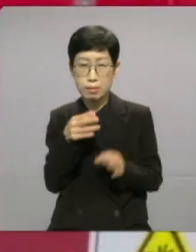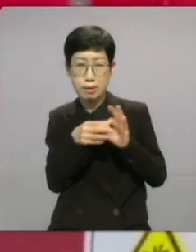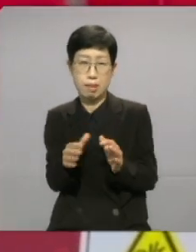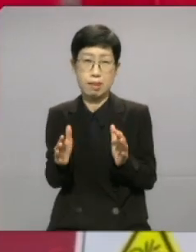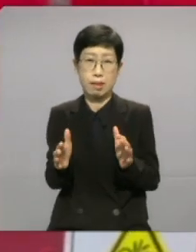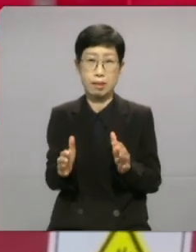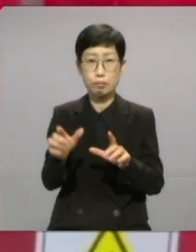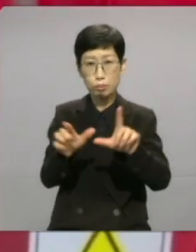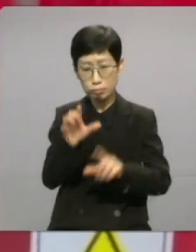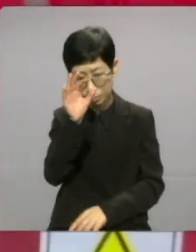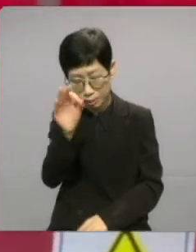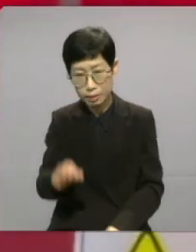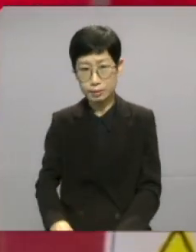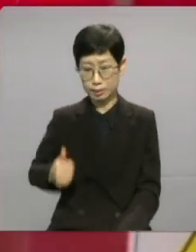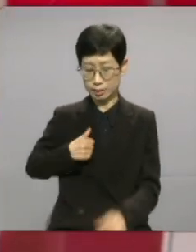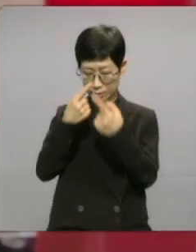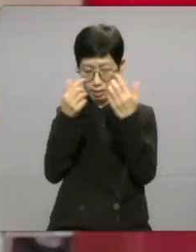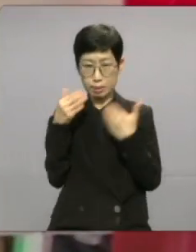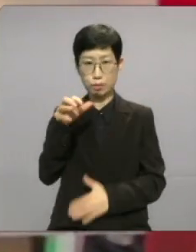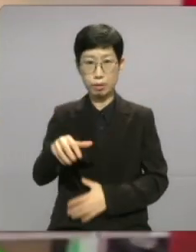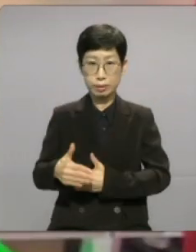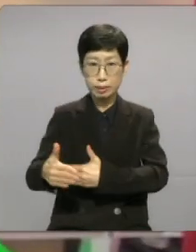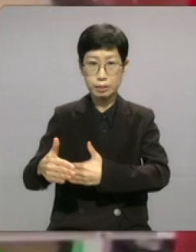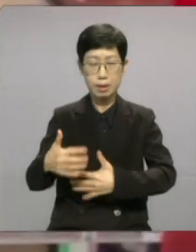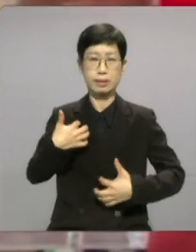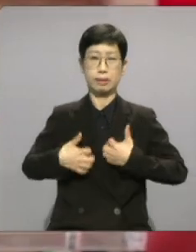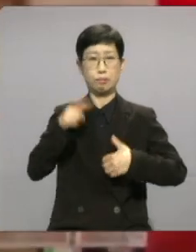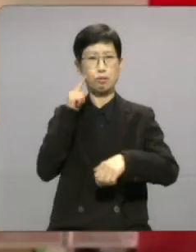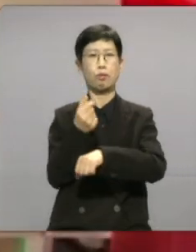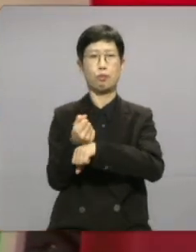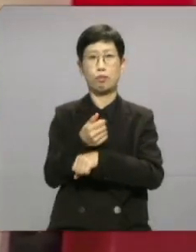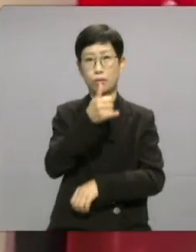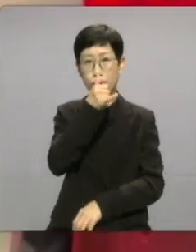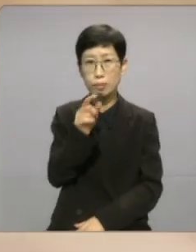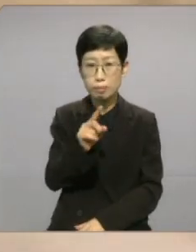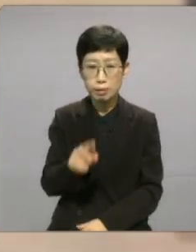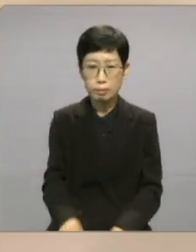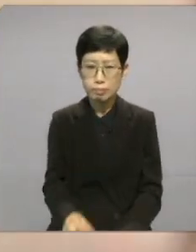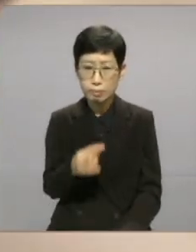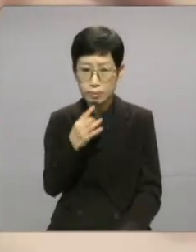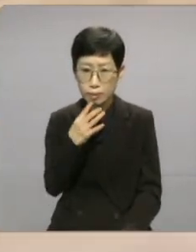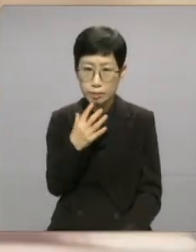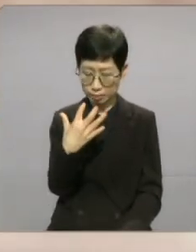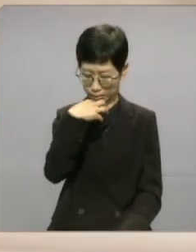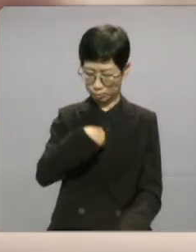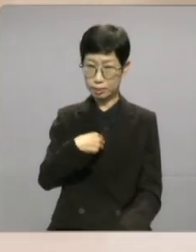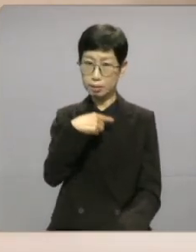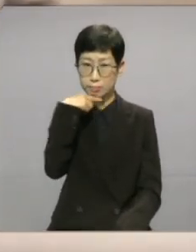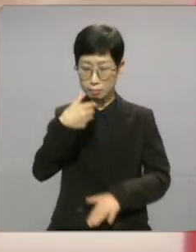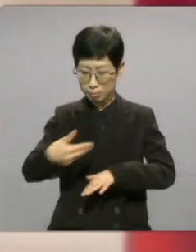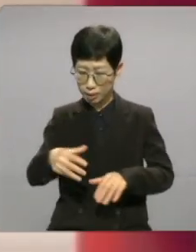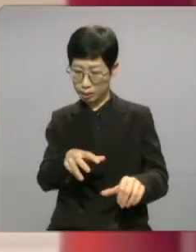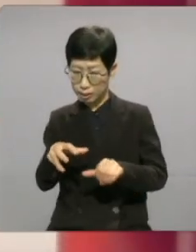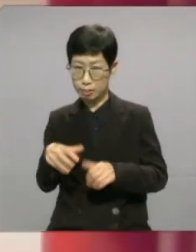달립니다. 캐나다 토론토 대학교에서 진행한 흥미로운 연구인데요. 오로지 섭취한 피를 통해 신체